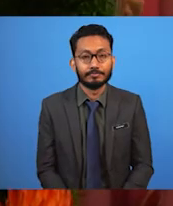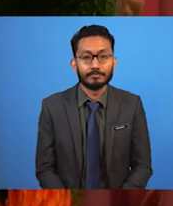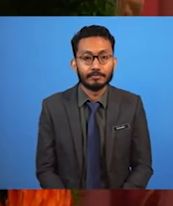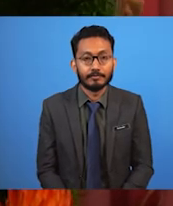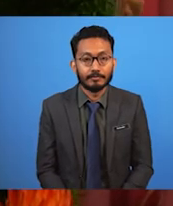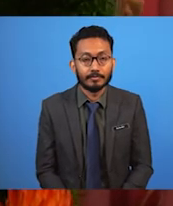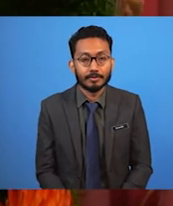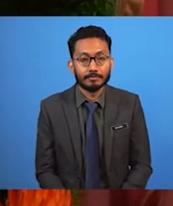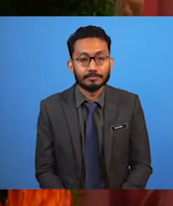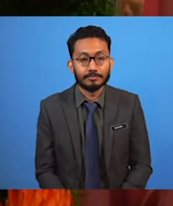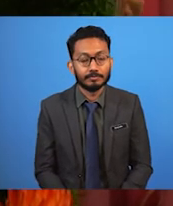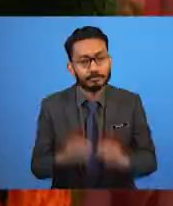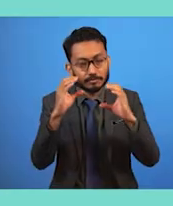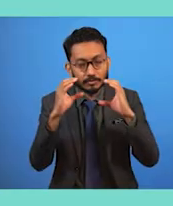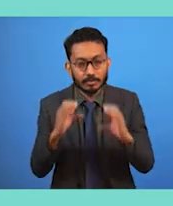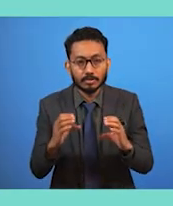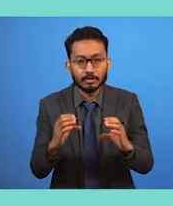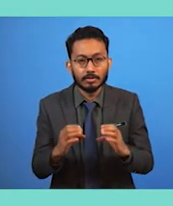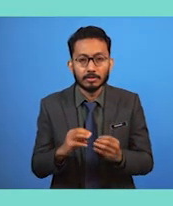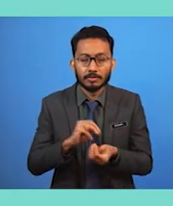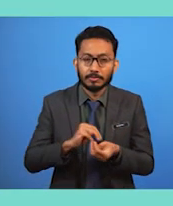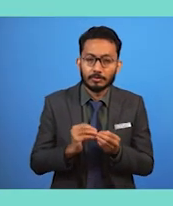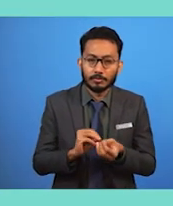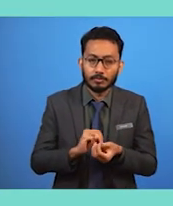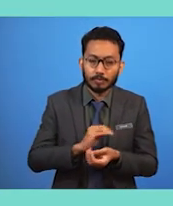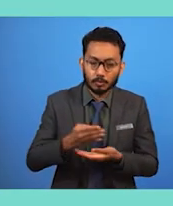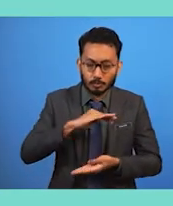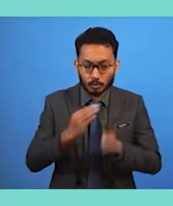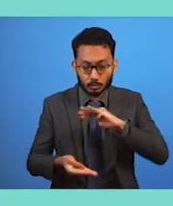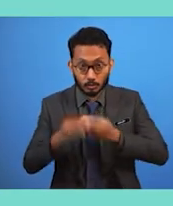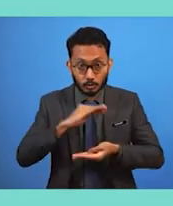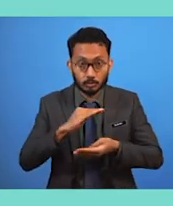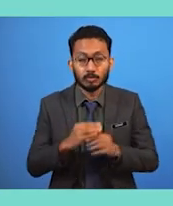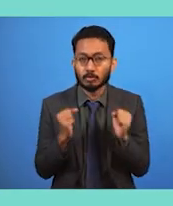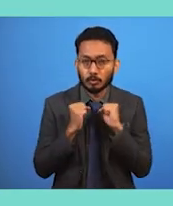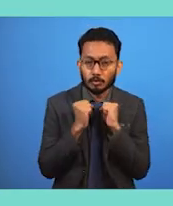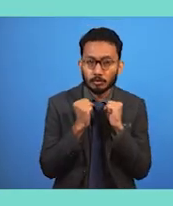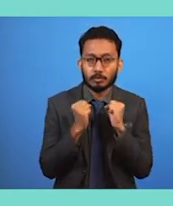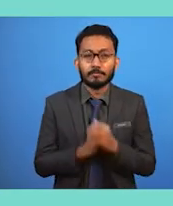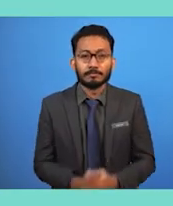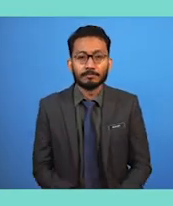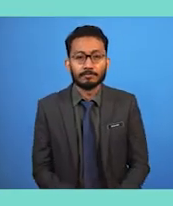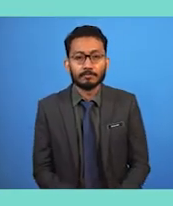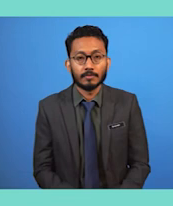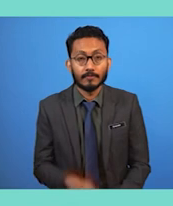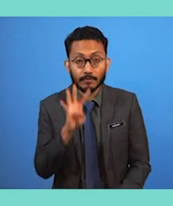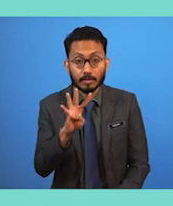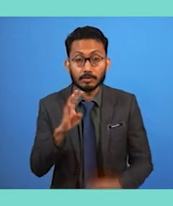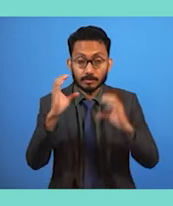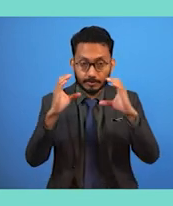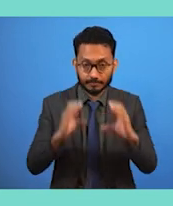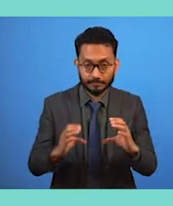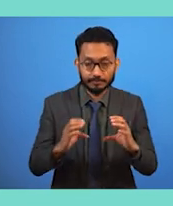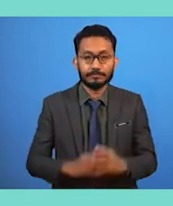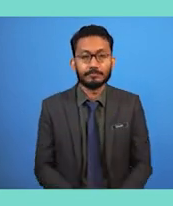Bagi kaedah pembungkusan secara beku pula, ia perlu menitik beratkan kepada empat tata cara, iaitu